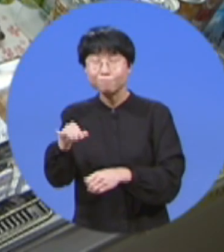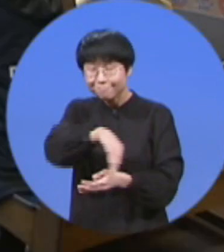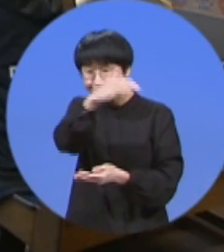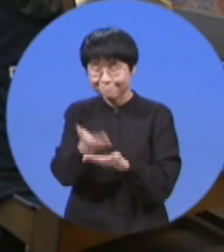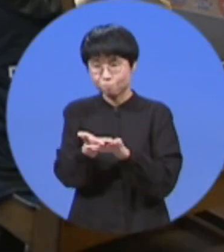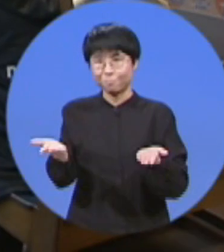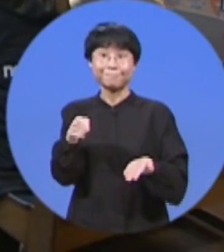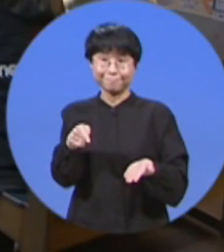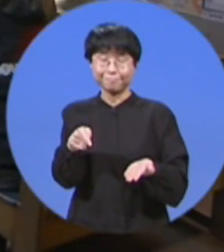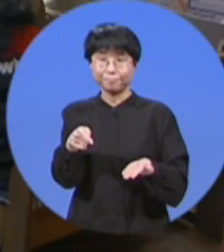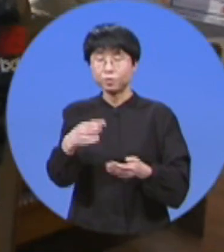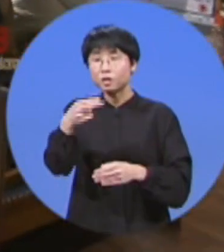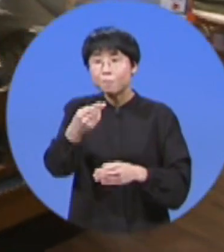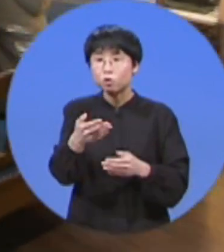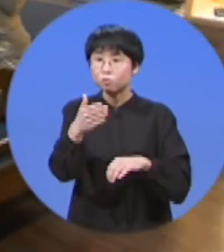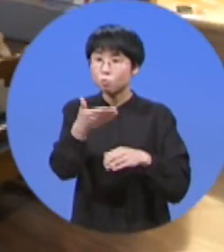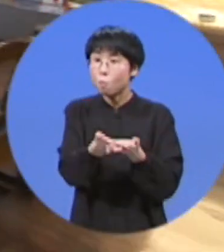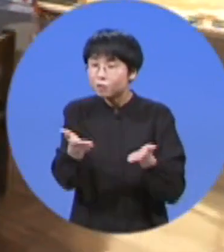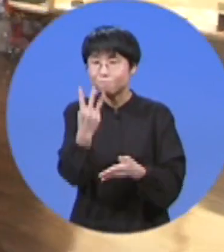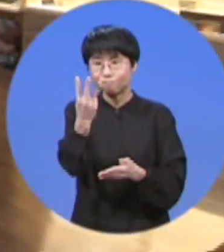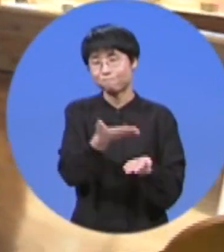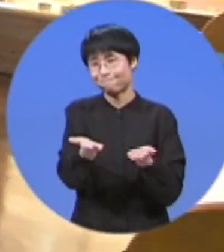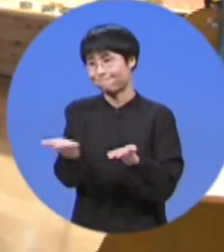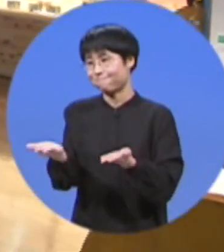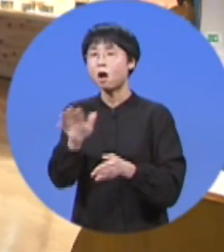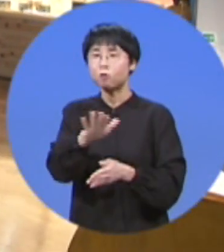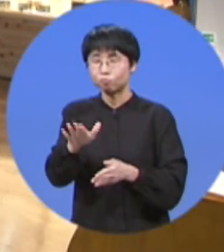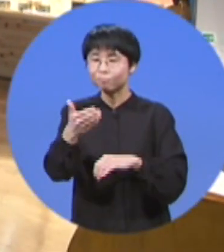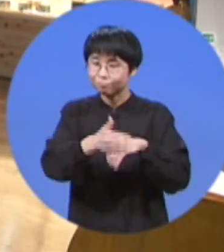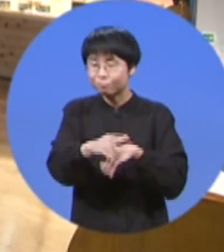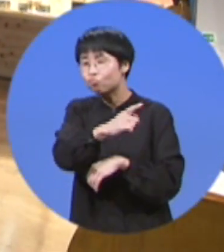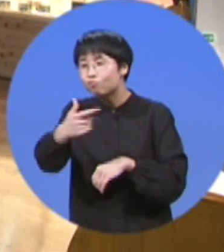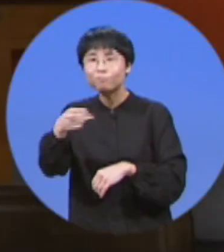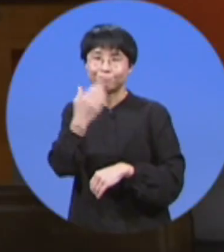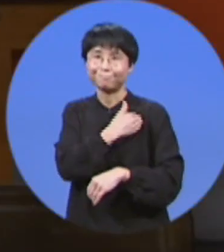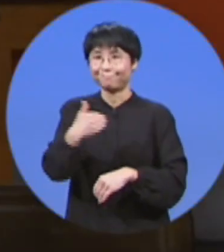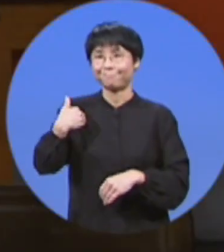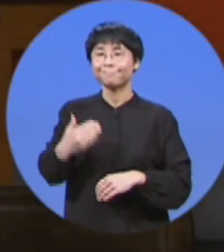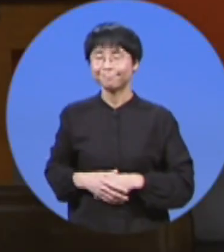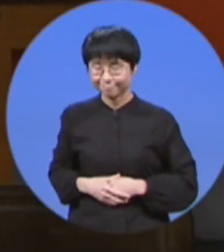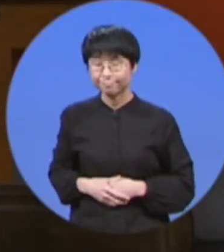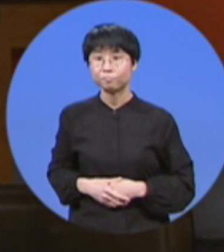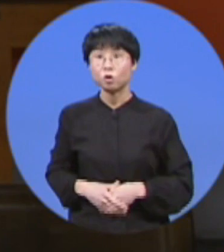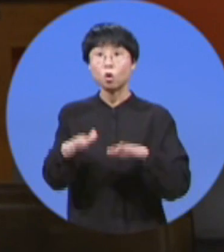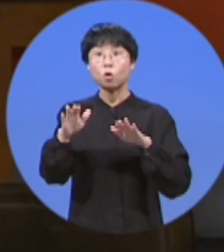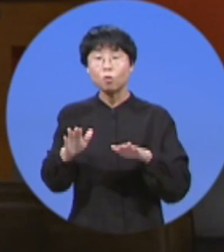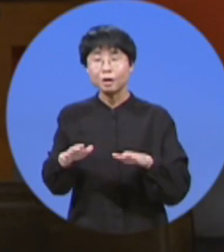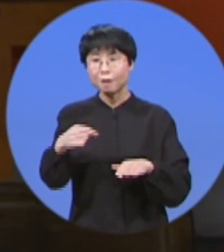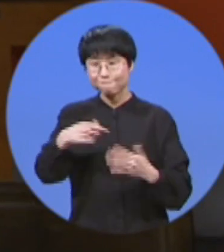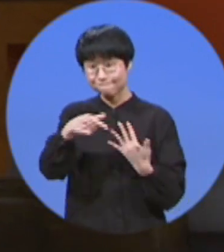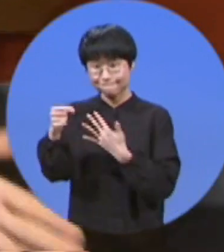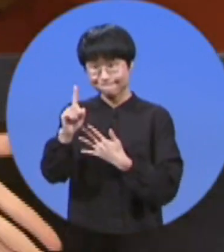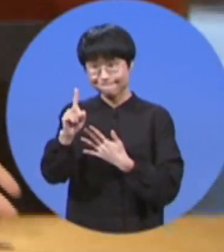や3店舗からなるフードコートがあって、様々な料理が楽しめます。 そして今回私が選んだ